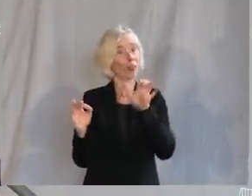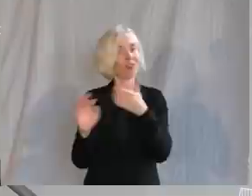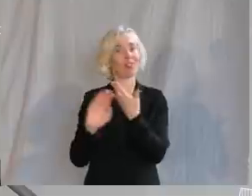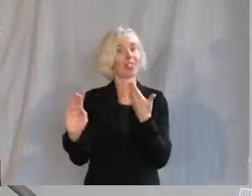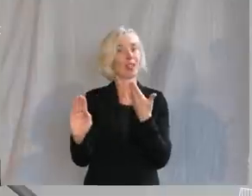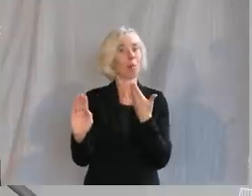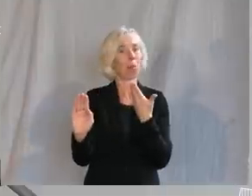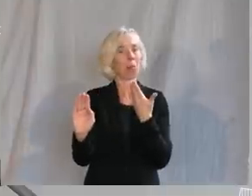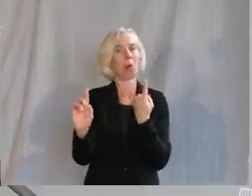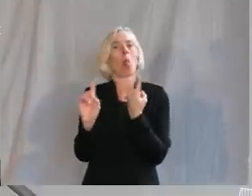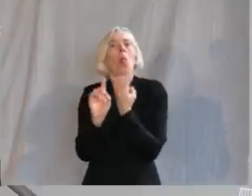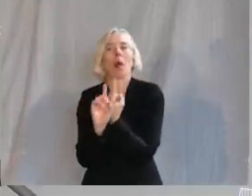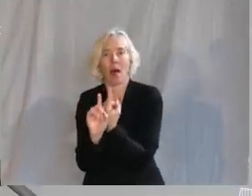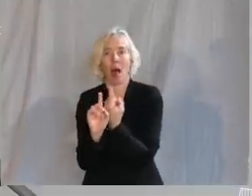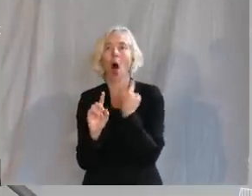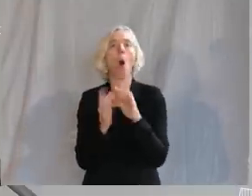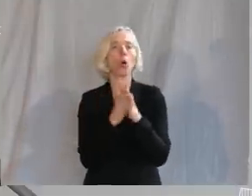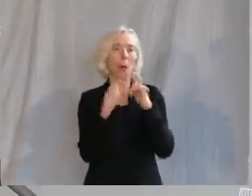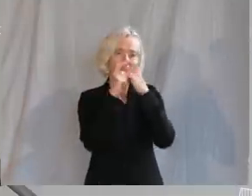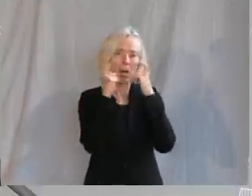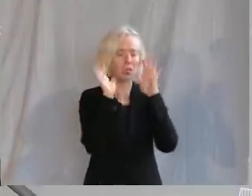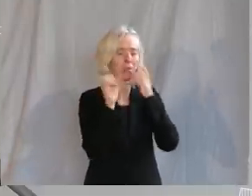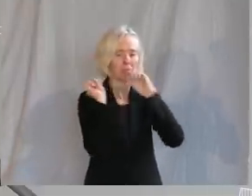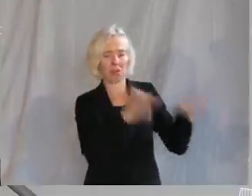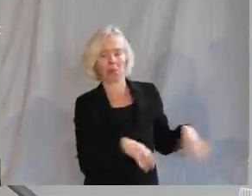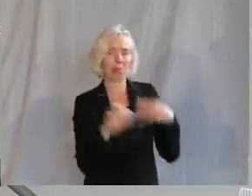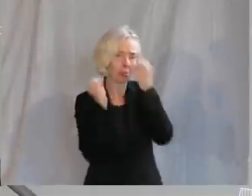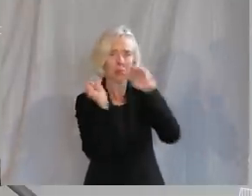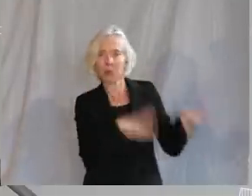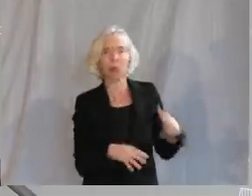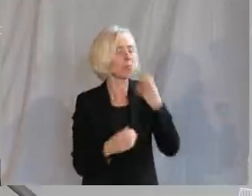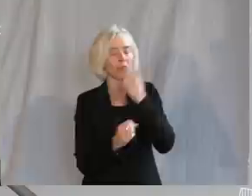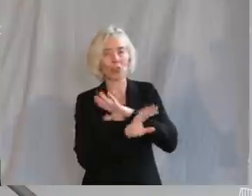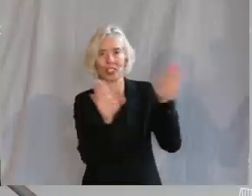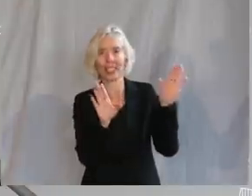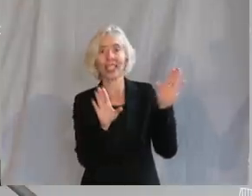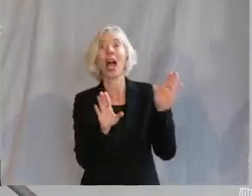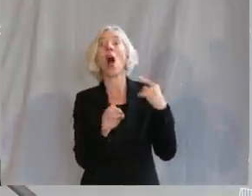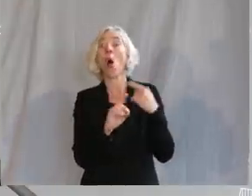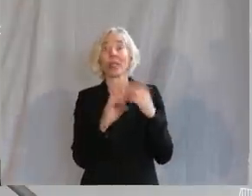auch eher ein Hindernis, denn das, dass sie einfach auch mit dem Masketragen